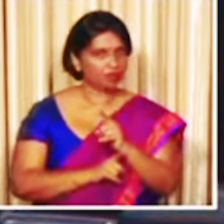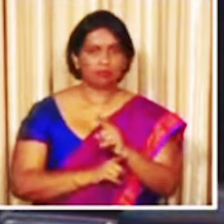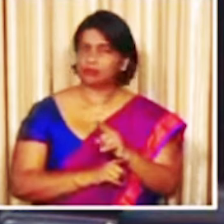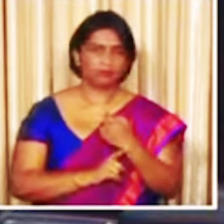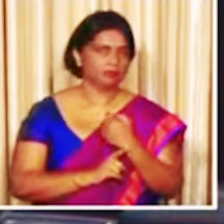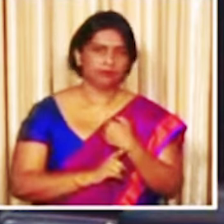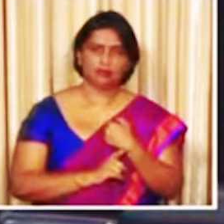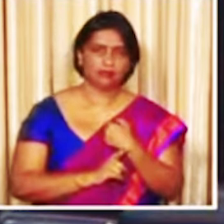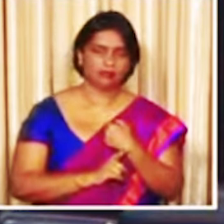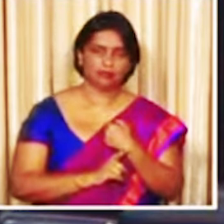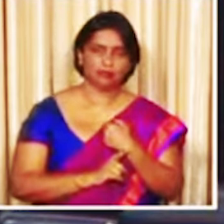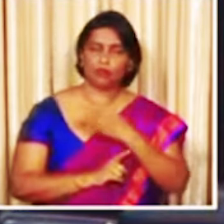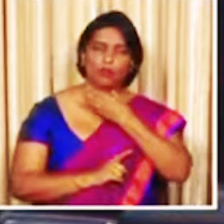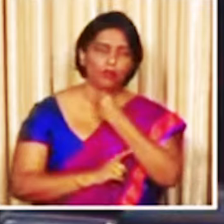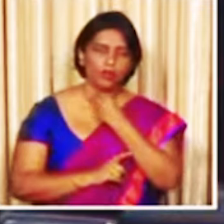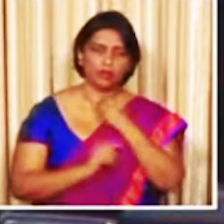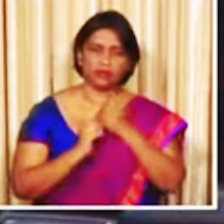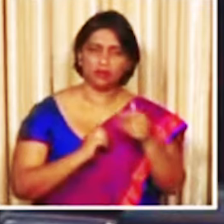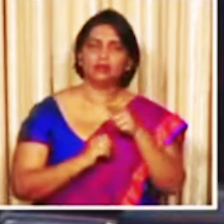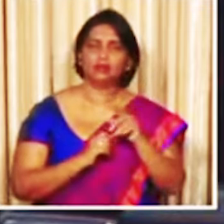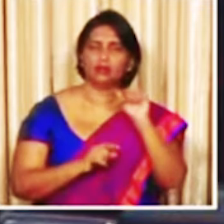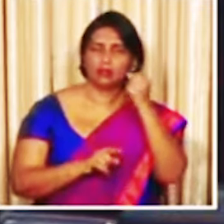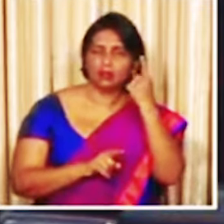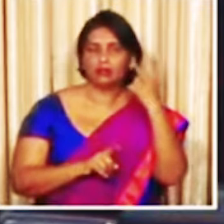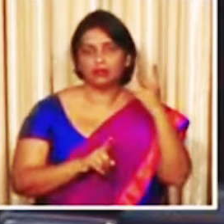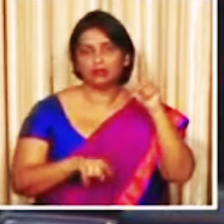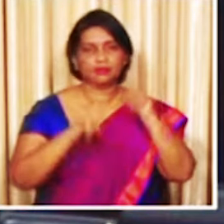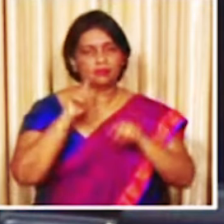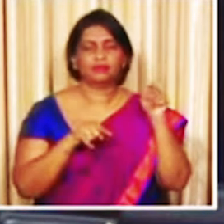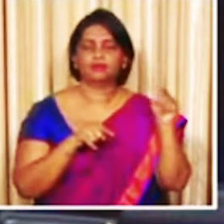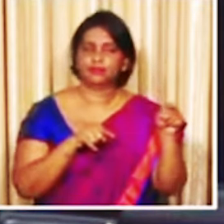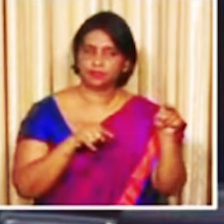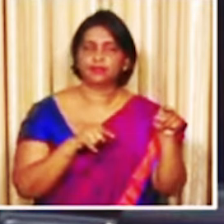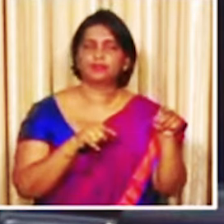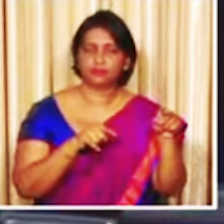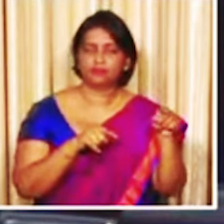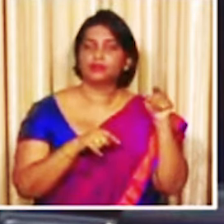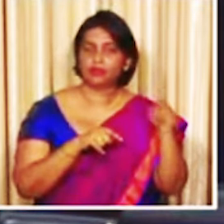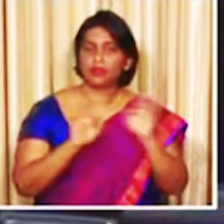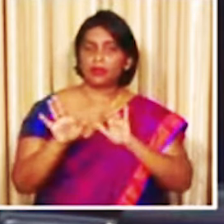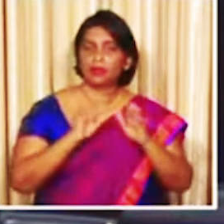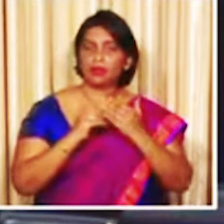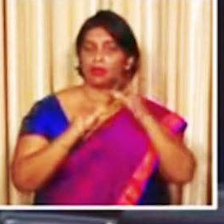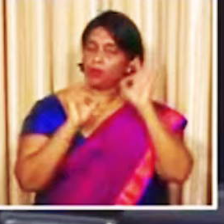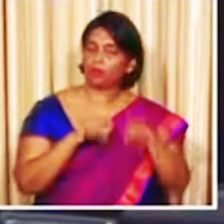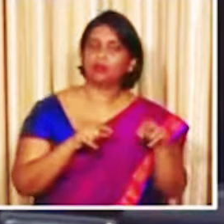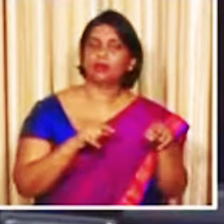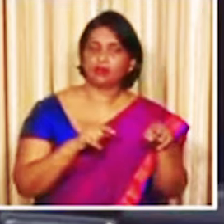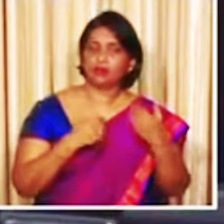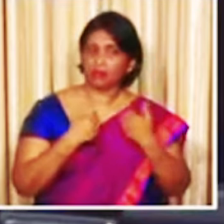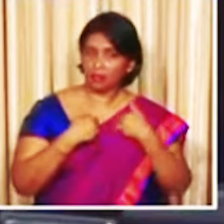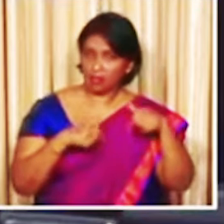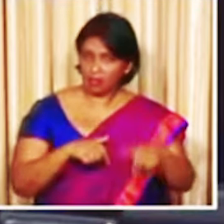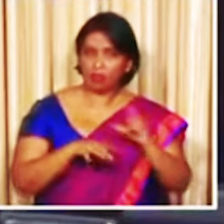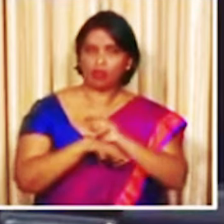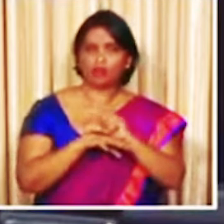සම්පූර්ණයෙන්ම අසත්‍යයි. හැබැයි ඉඳලා හිටලා එකක් දෙකක් වෙන්නේ නැති පයගොල්ලන්ගේ පාලනයෙන් තොරව, මොකද මම දැනුත්